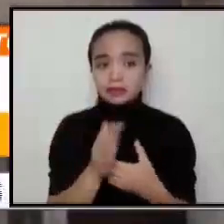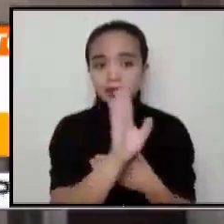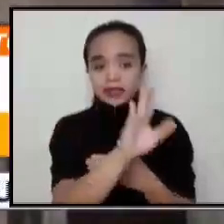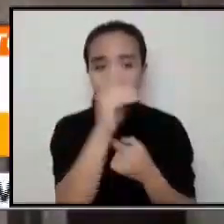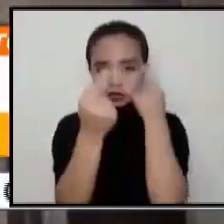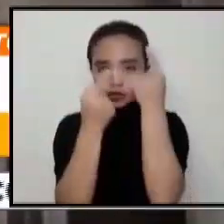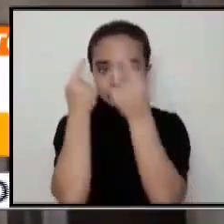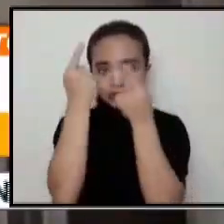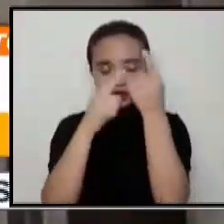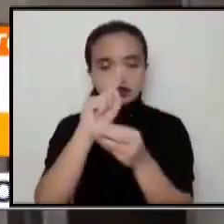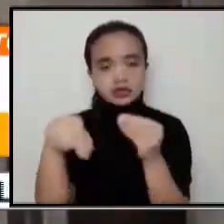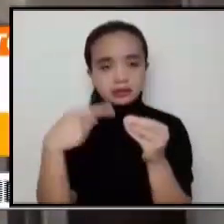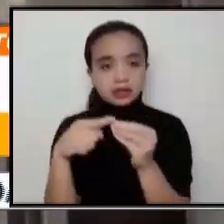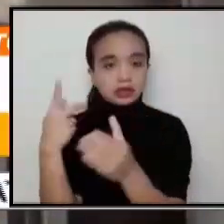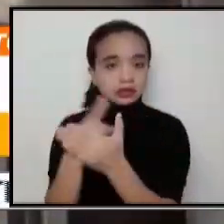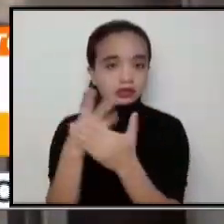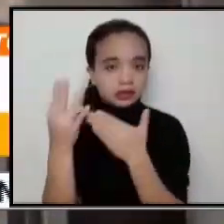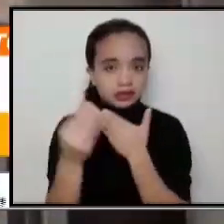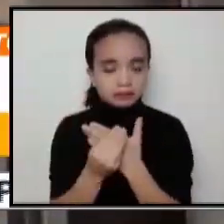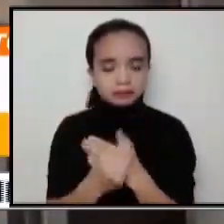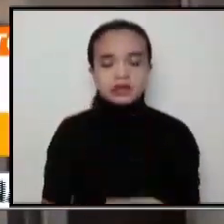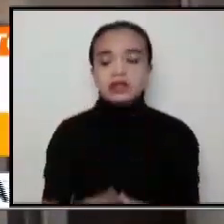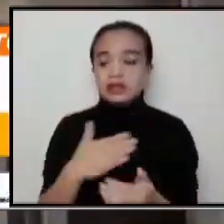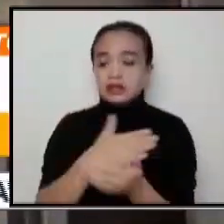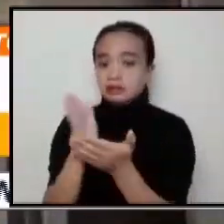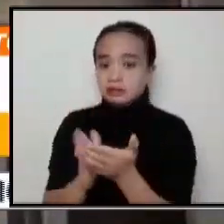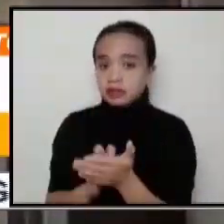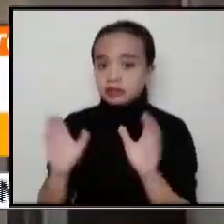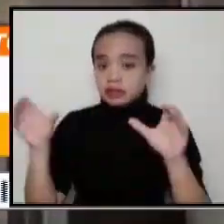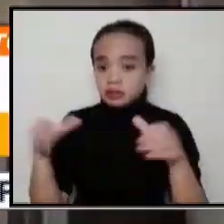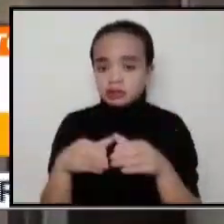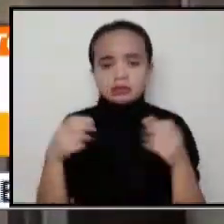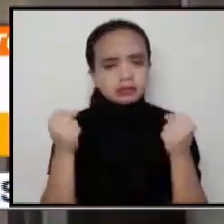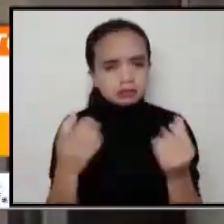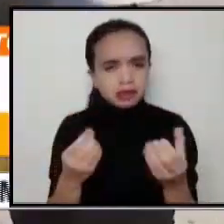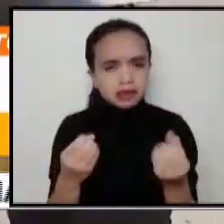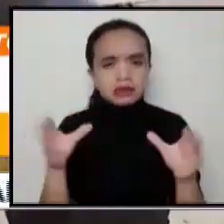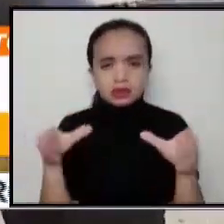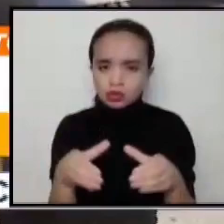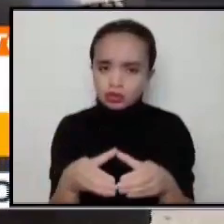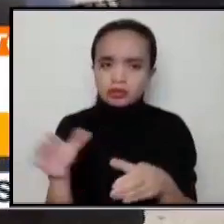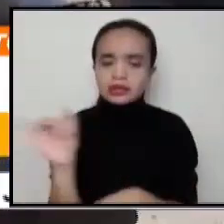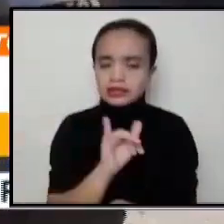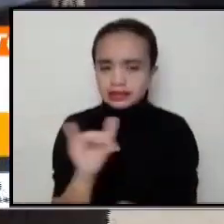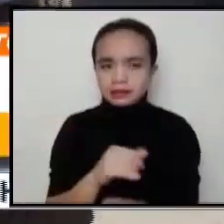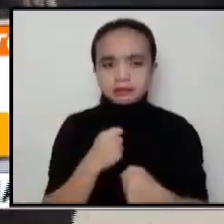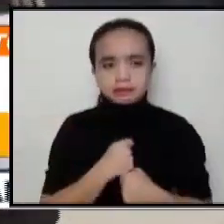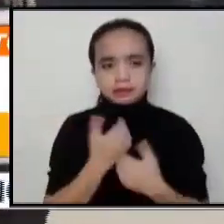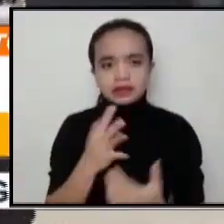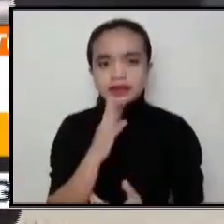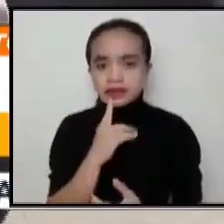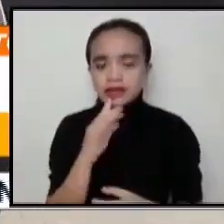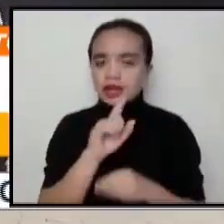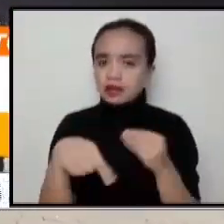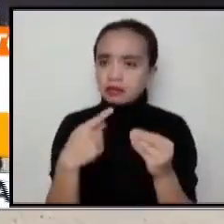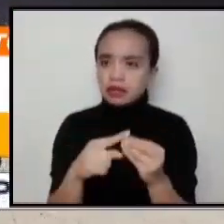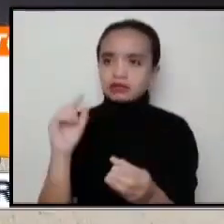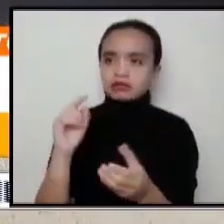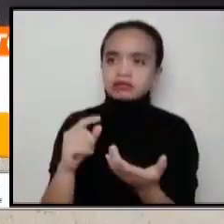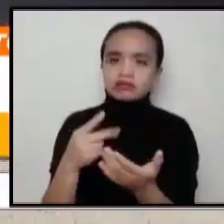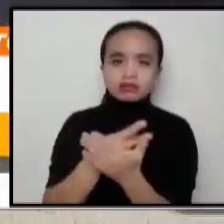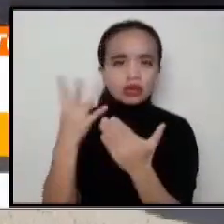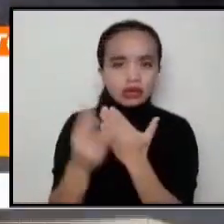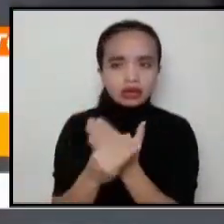programa. Meron din mga grupo, maraming grupo na nagsalita rin tungkol sa kagandahan ng programa. So